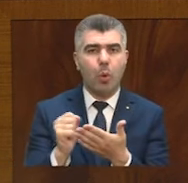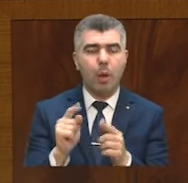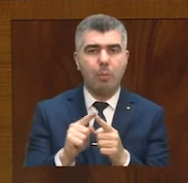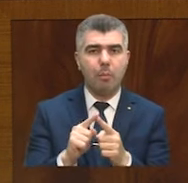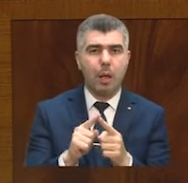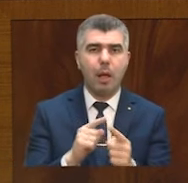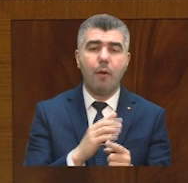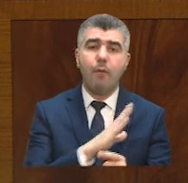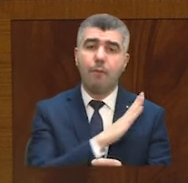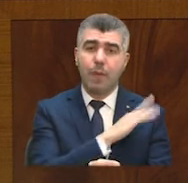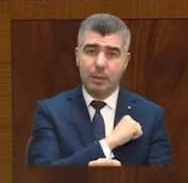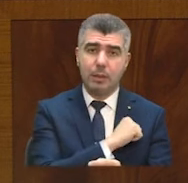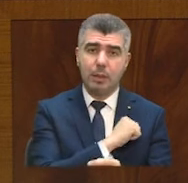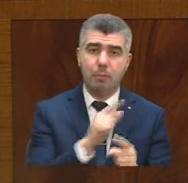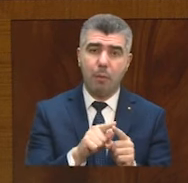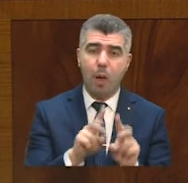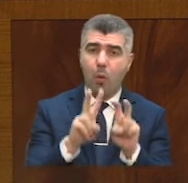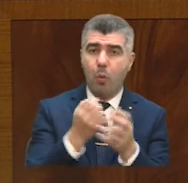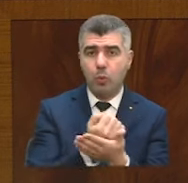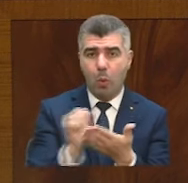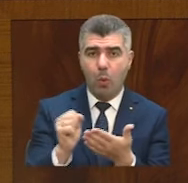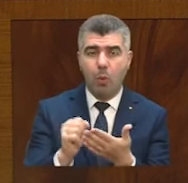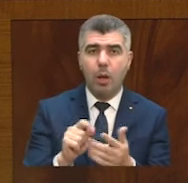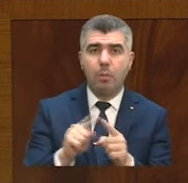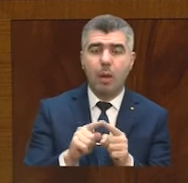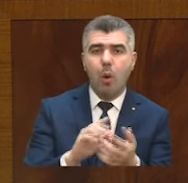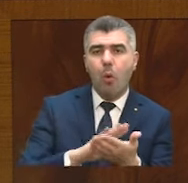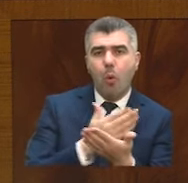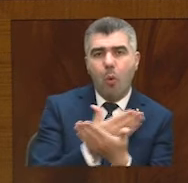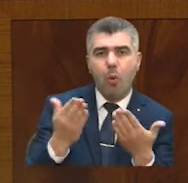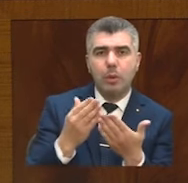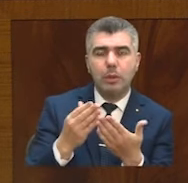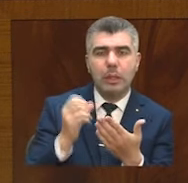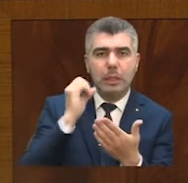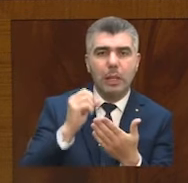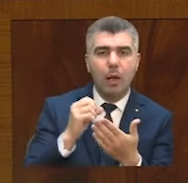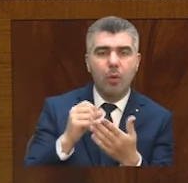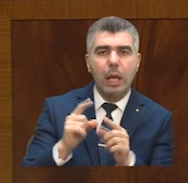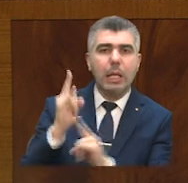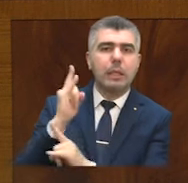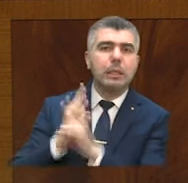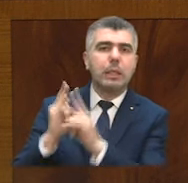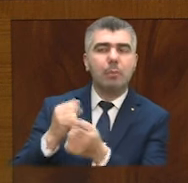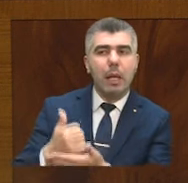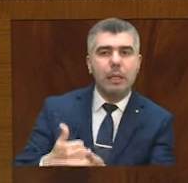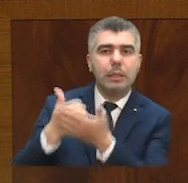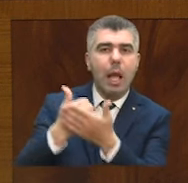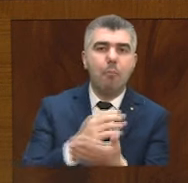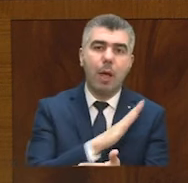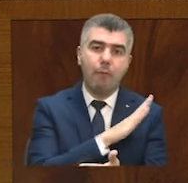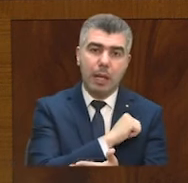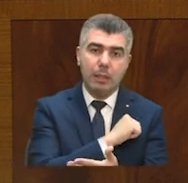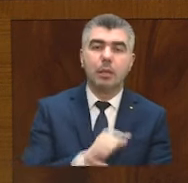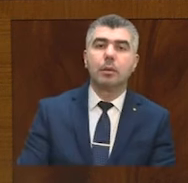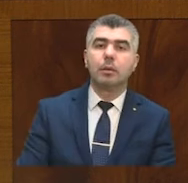الفلسطينيه واش بغيتوا تقطعوا العلاقه مع فلسطين بغيتوا تمسحوا التاريخ ديال المغرب الذي يدعم القضيه الفلسطينيه